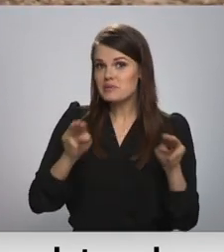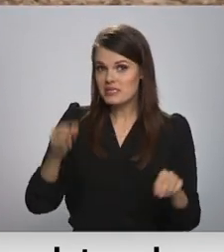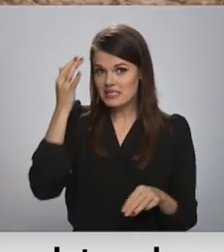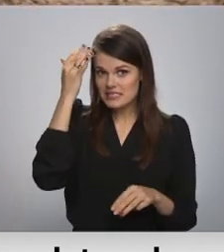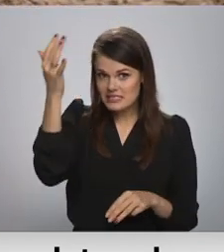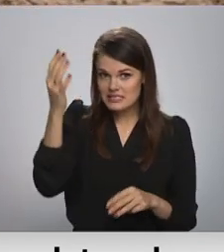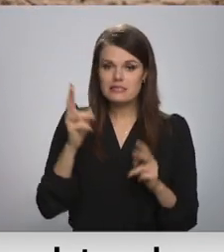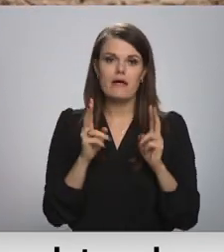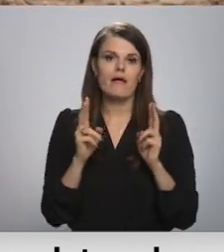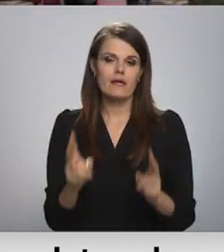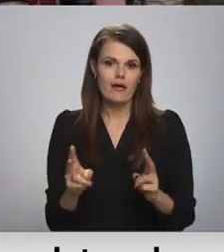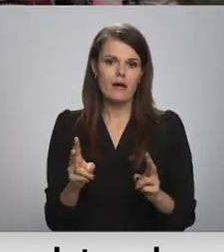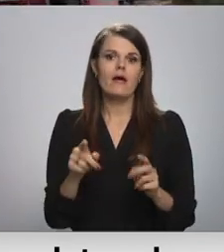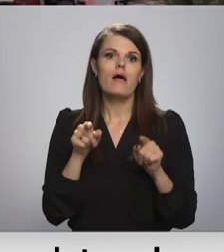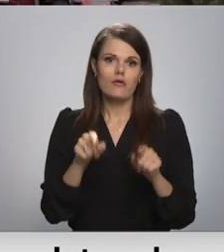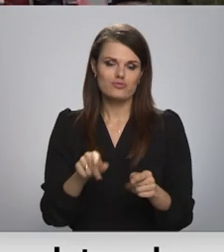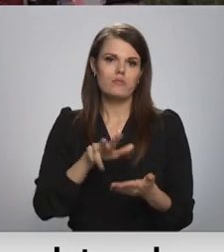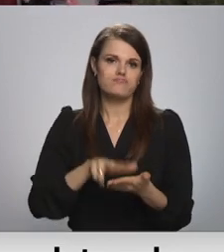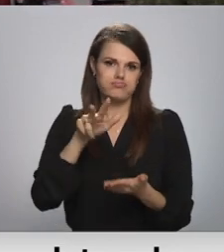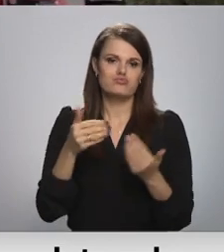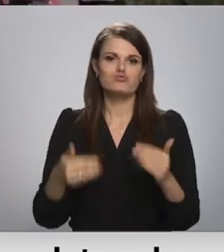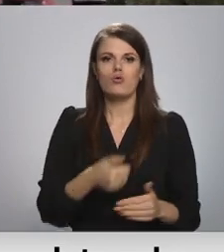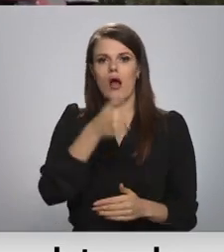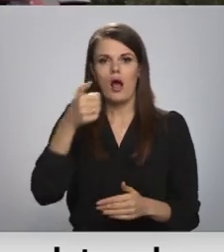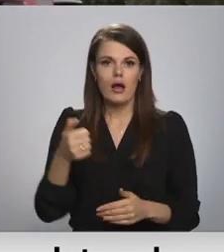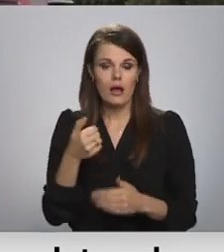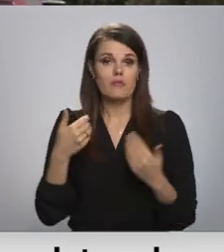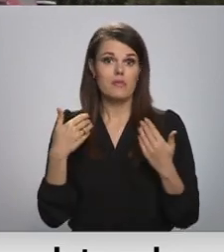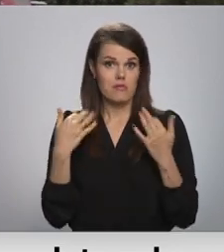nodot pašvaldībām vietējas nozīmes ceļus apstiprinās jau šogad. Ja tas notiks,